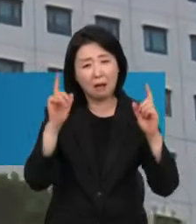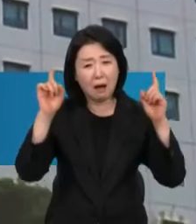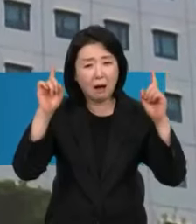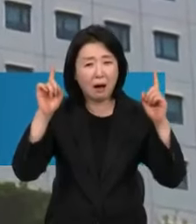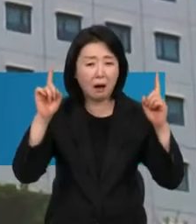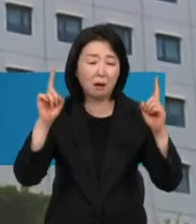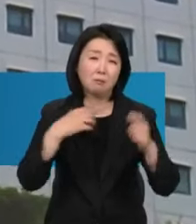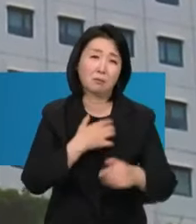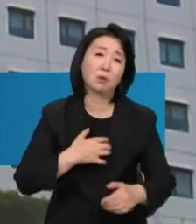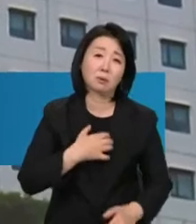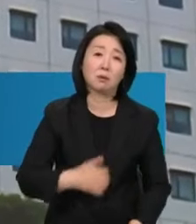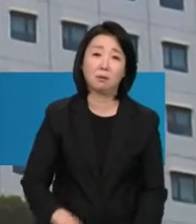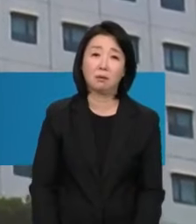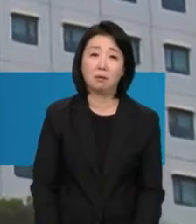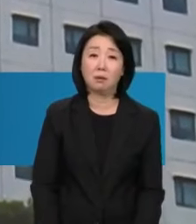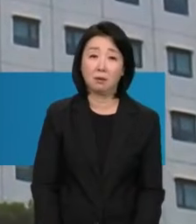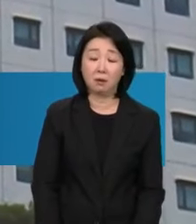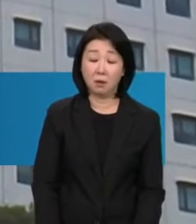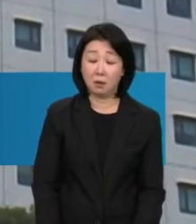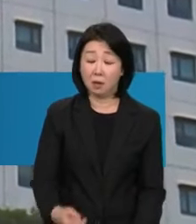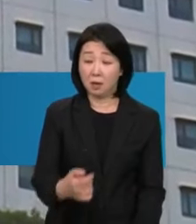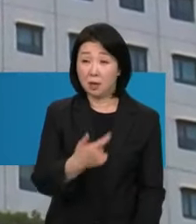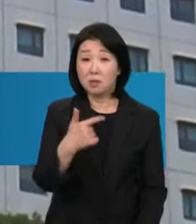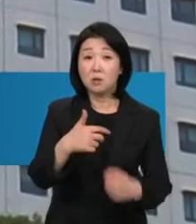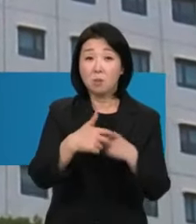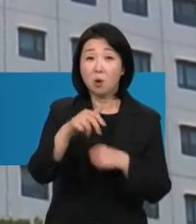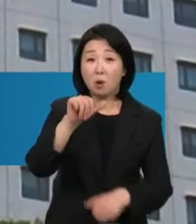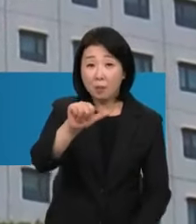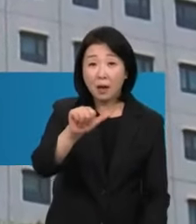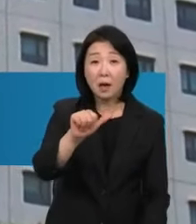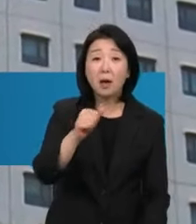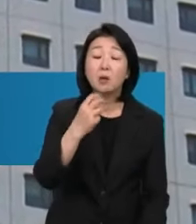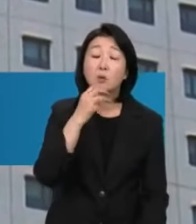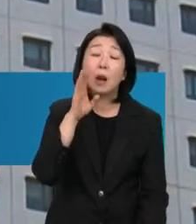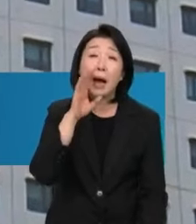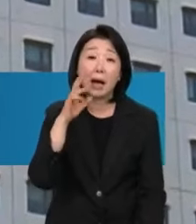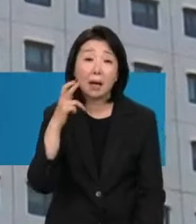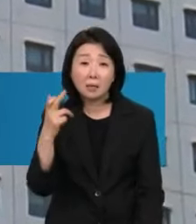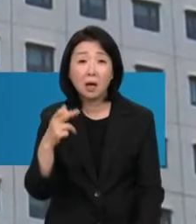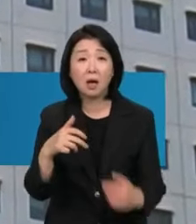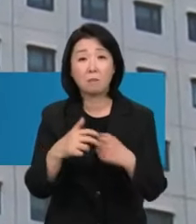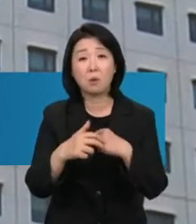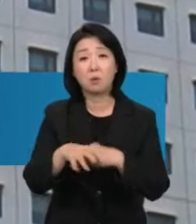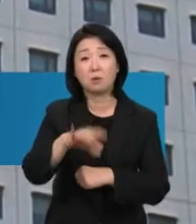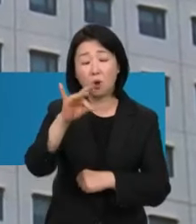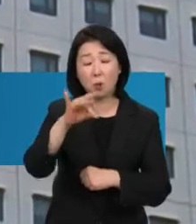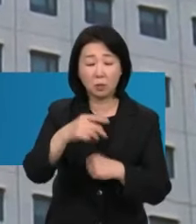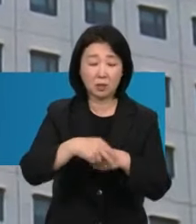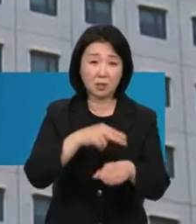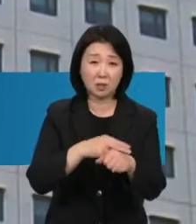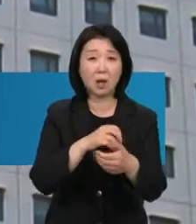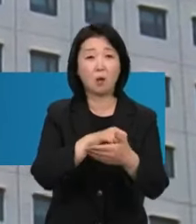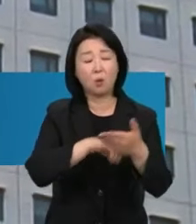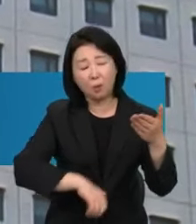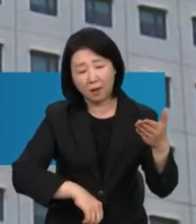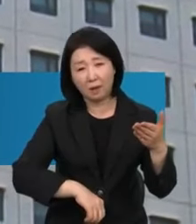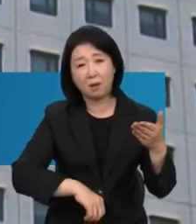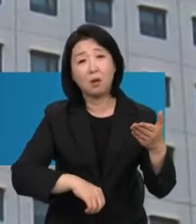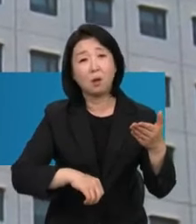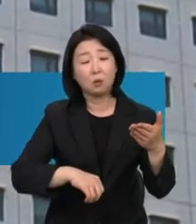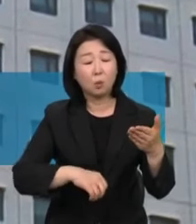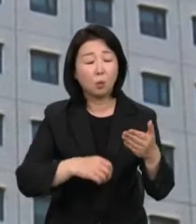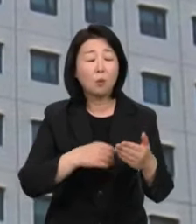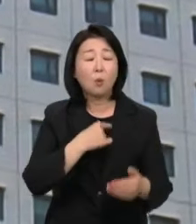잃게 생겼습니다. 빅5 중 한 곳인 서울 아산병원이 처음으로 의사를 제외한 이들에게 희망 퇴직을